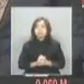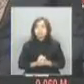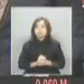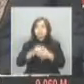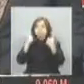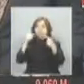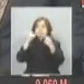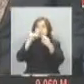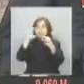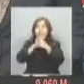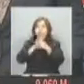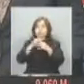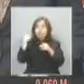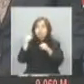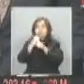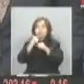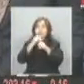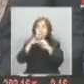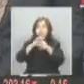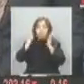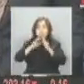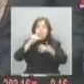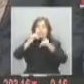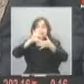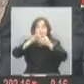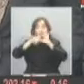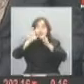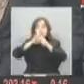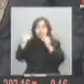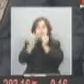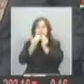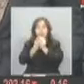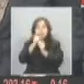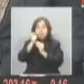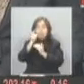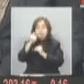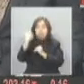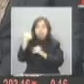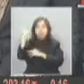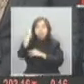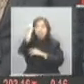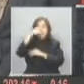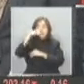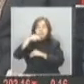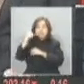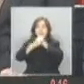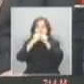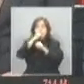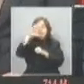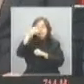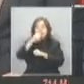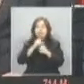มานี่ปะเกียวนั้นเขายังเป็ักิลาที่มีค้าจ้างมีค้าตัวมากทสดในโกปจาปี 2010ที่ผ่านมาด้วยนะคะ